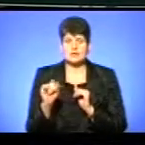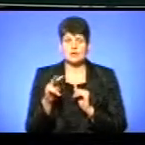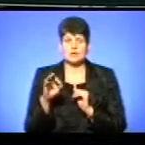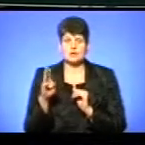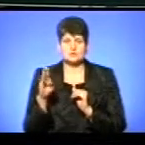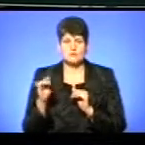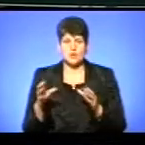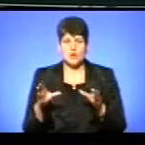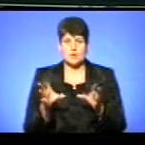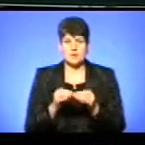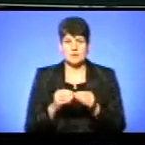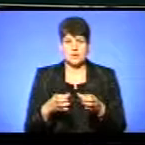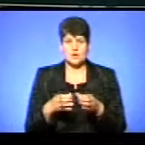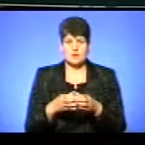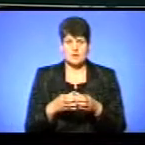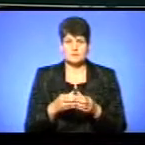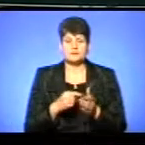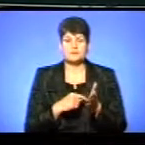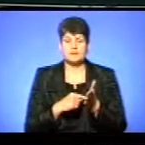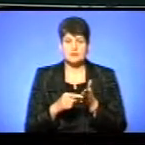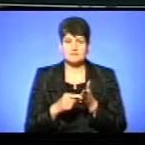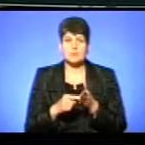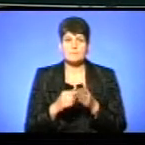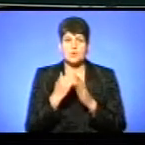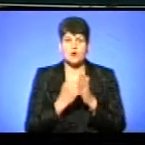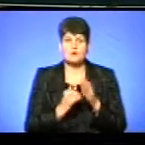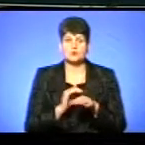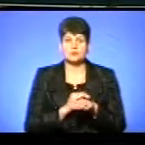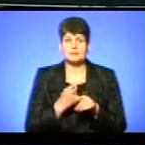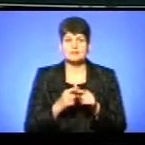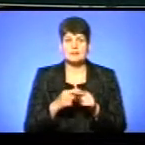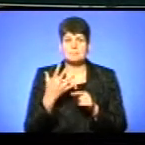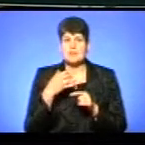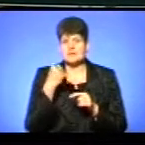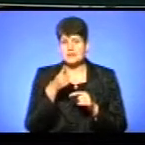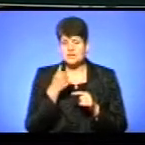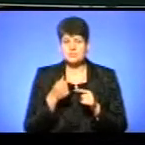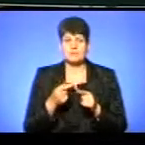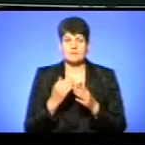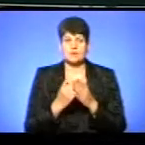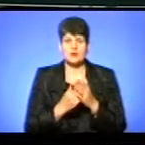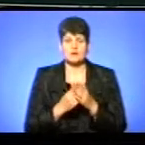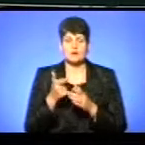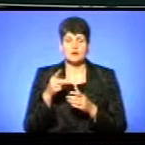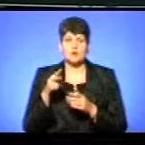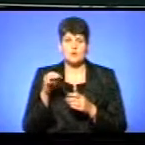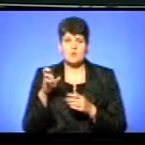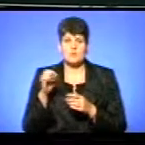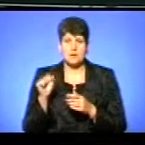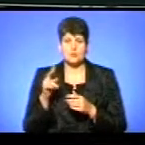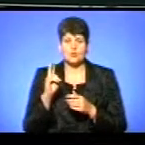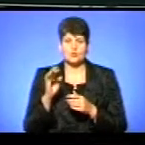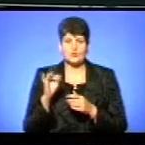Вишнівецька об'єднані громади. Зазначу, програма «Добре» – це п'ятирічна програма міжнародної організації Global Communities